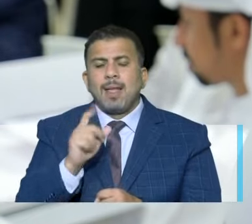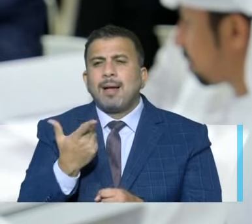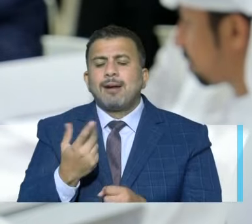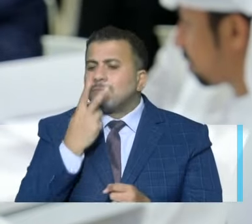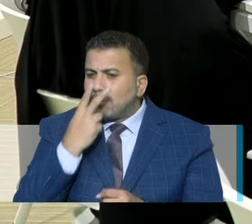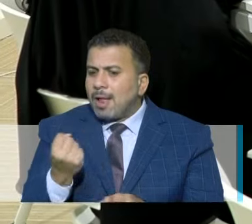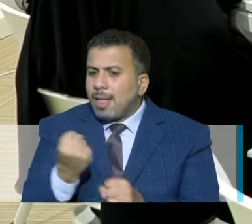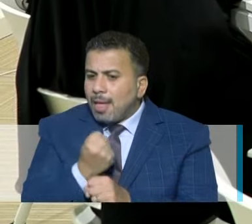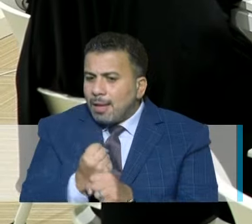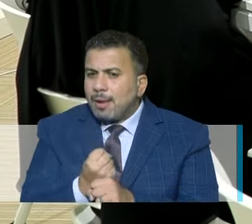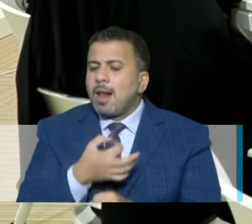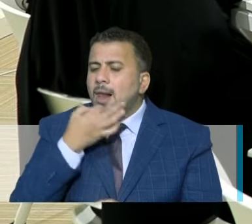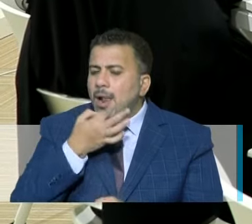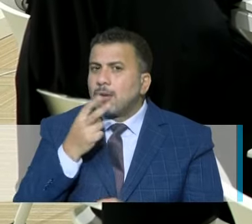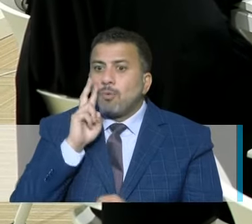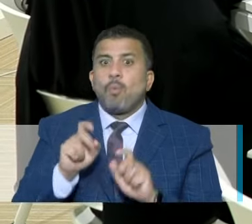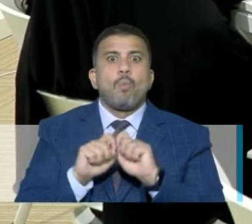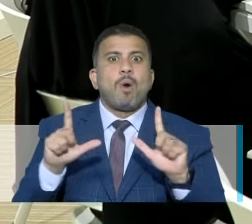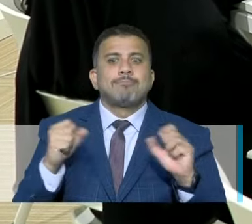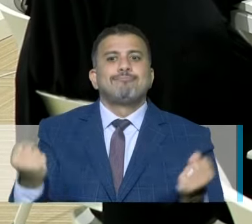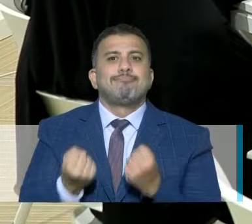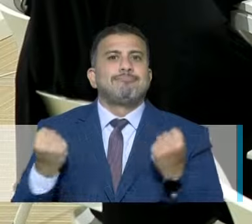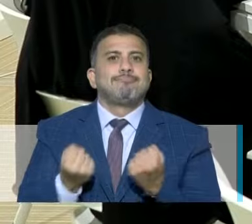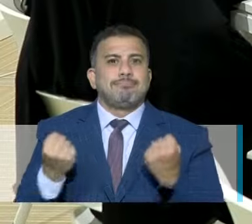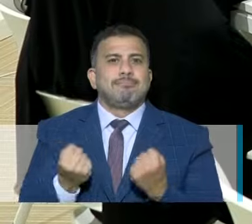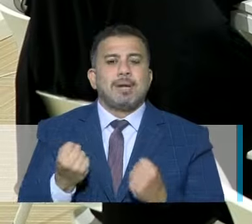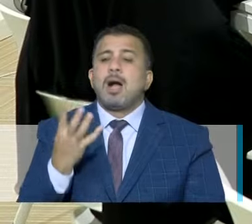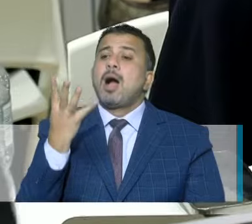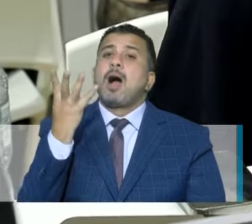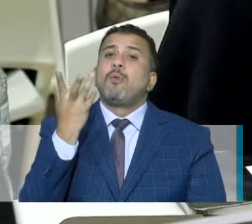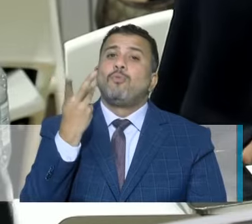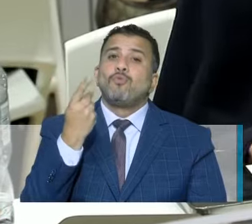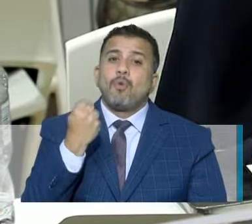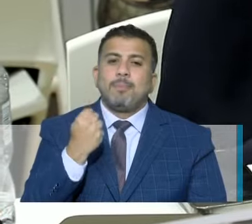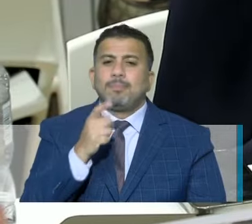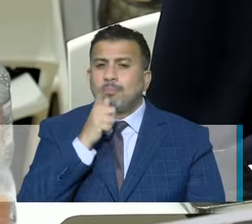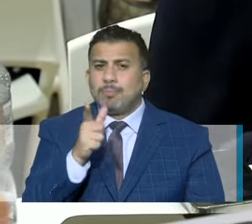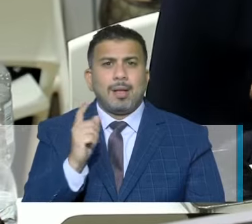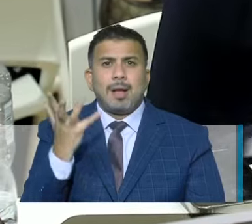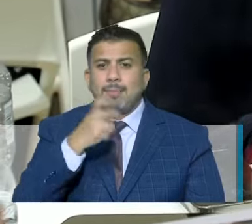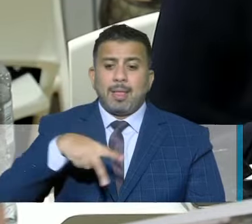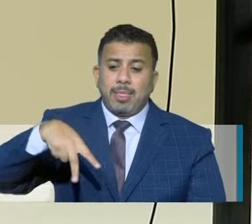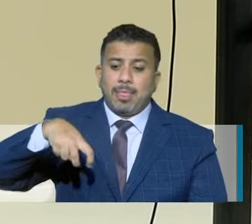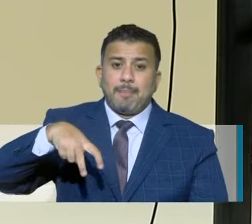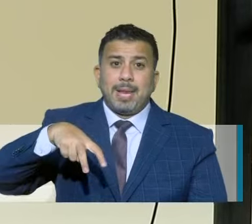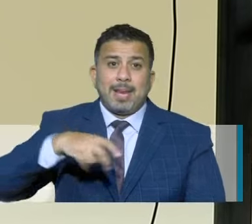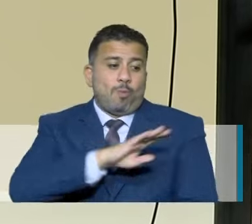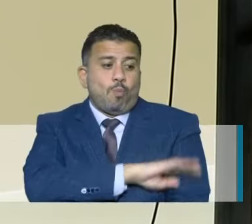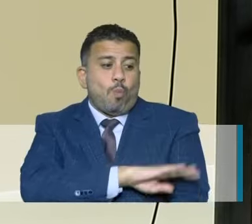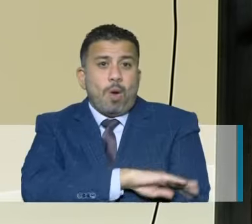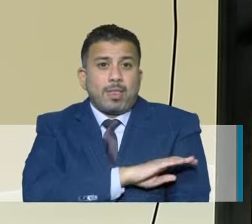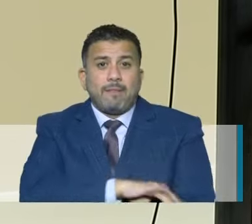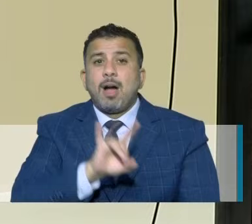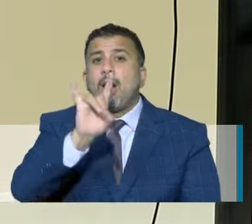التطبيقي والعملي للنظام. وعلى مدار 4 أيام شارك في الورش نحو 80 موظفا من